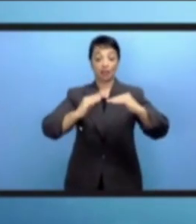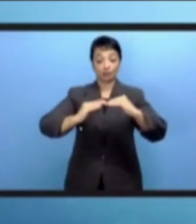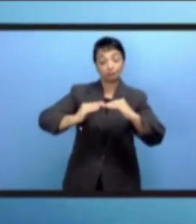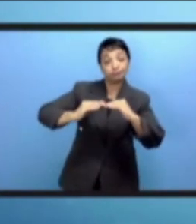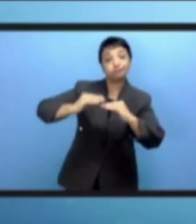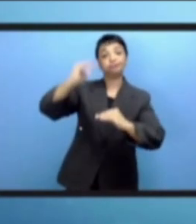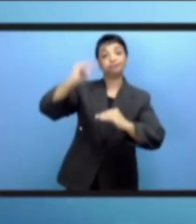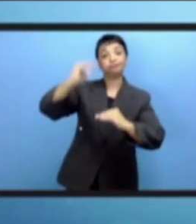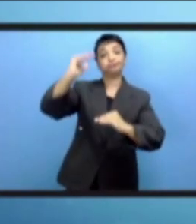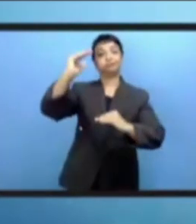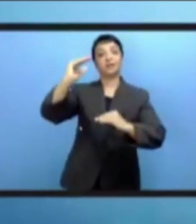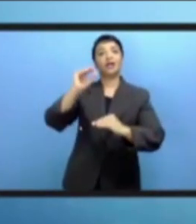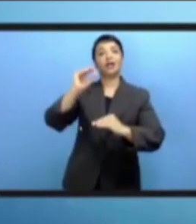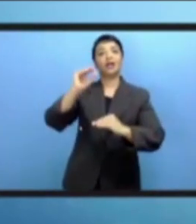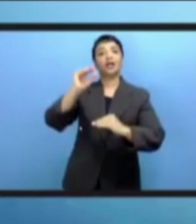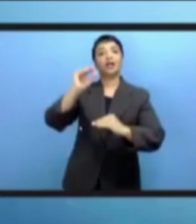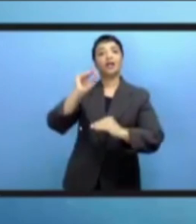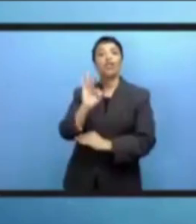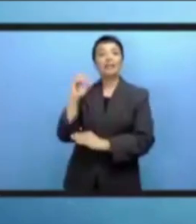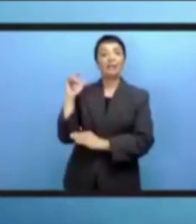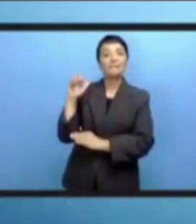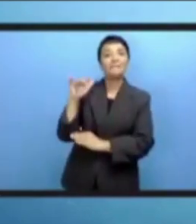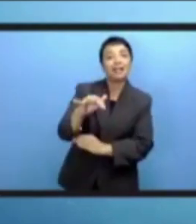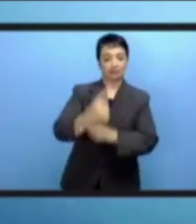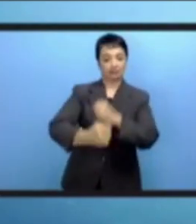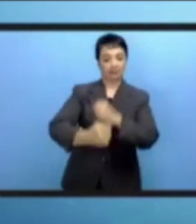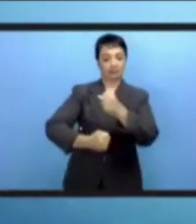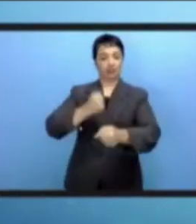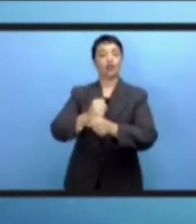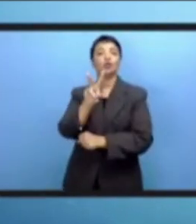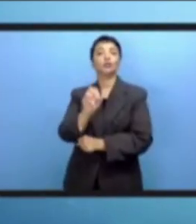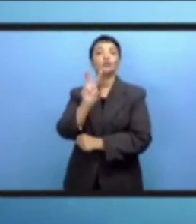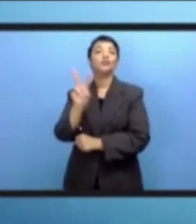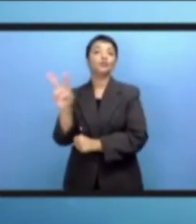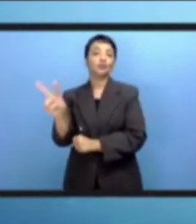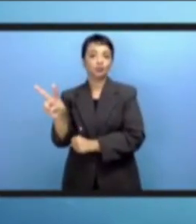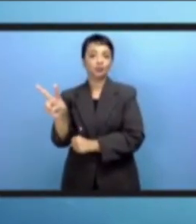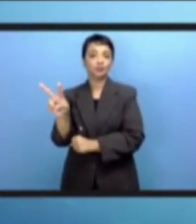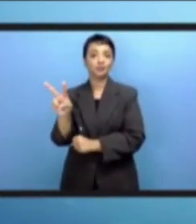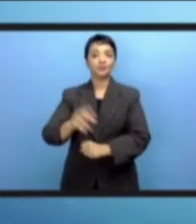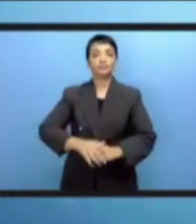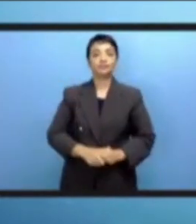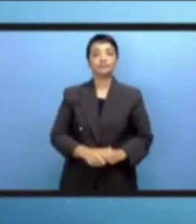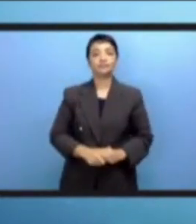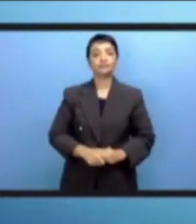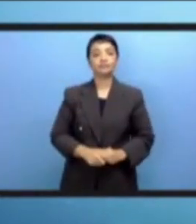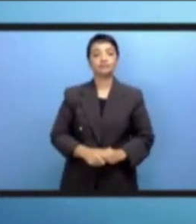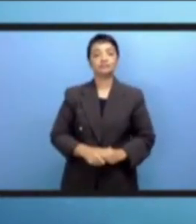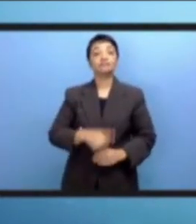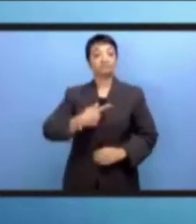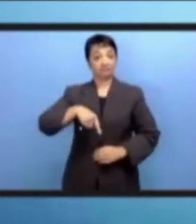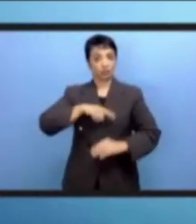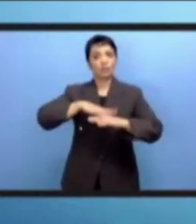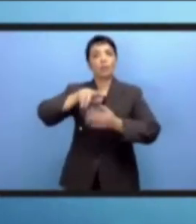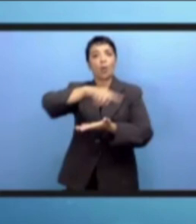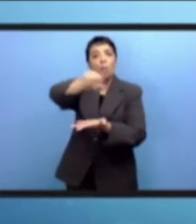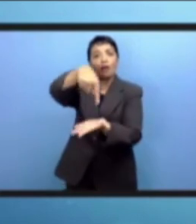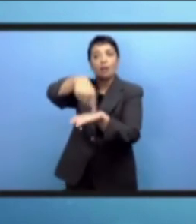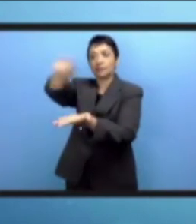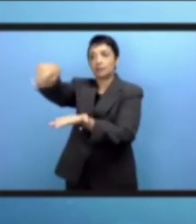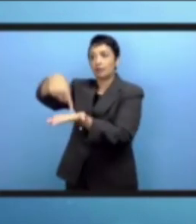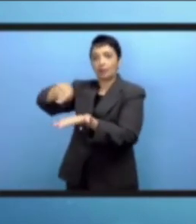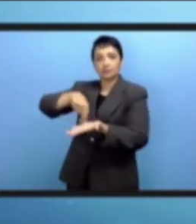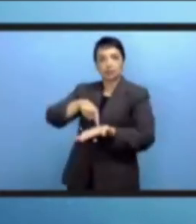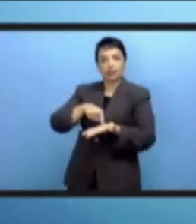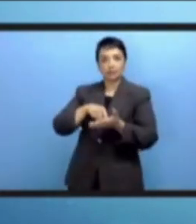в 2017 году в нашей стране было порядка 19 миллионов пользователей. На сегодняшний день